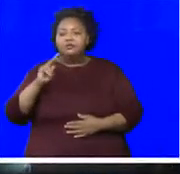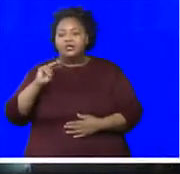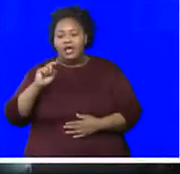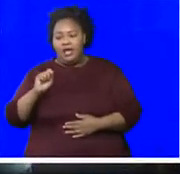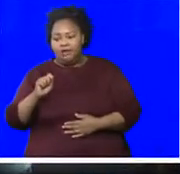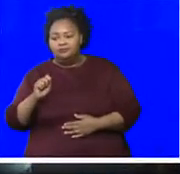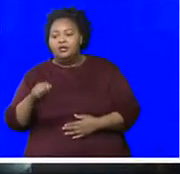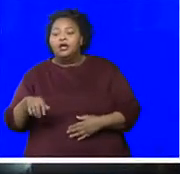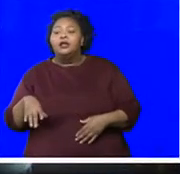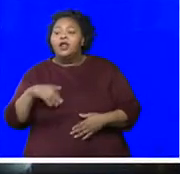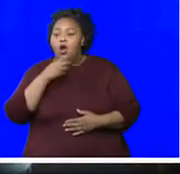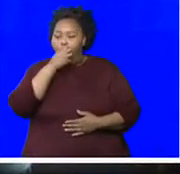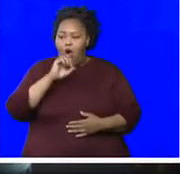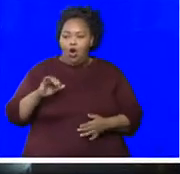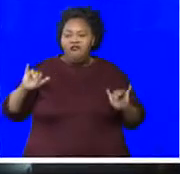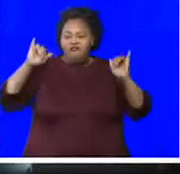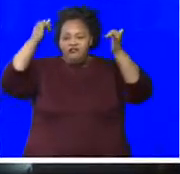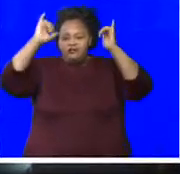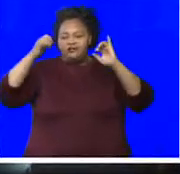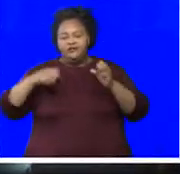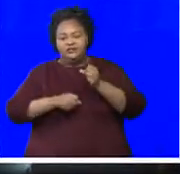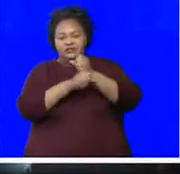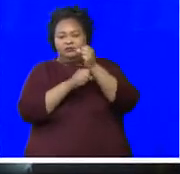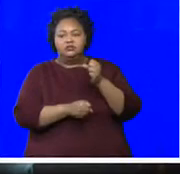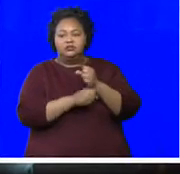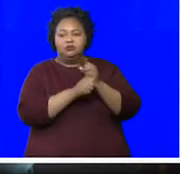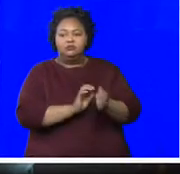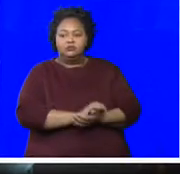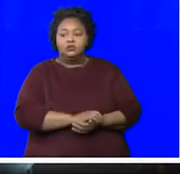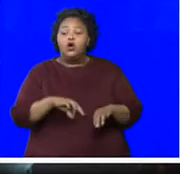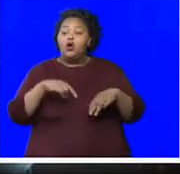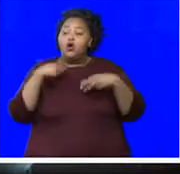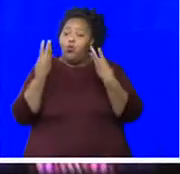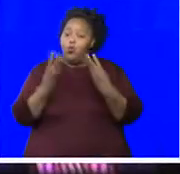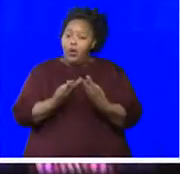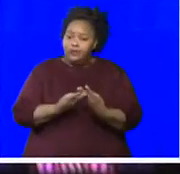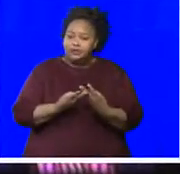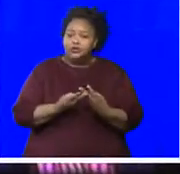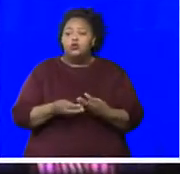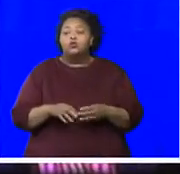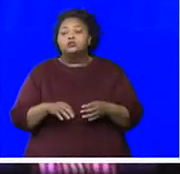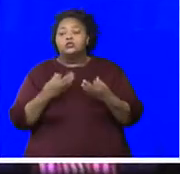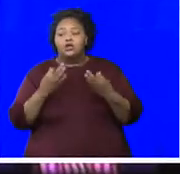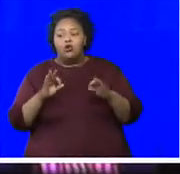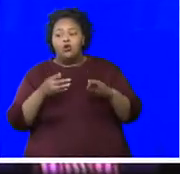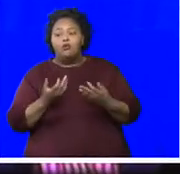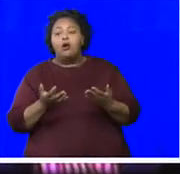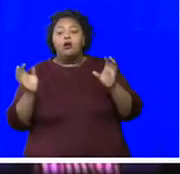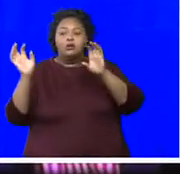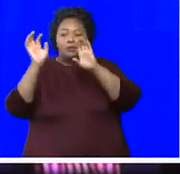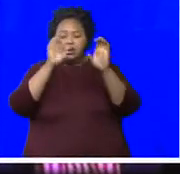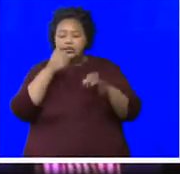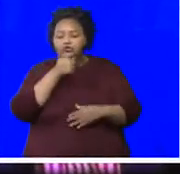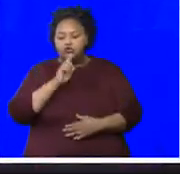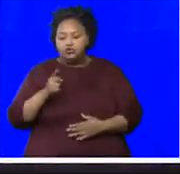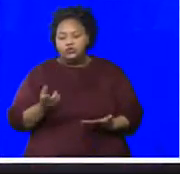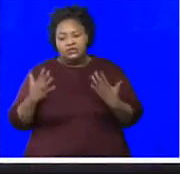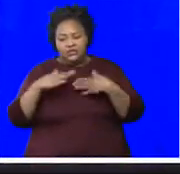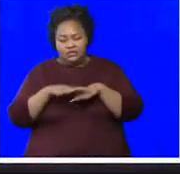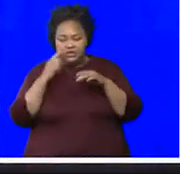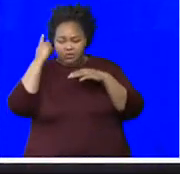Indlela lihamba embili kumaketha noma kuthengisa umqulo omhlaba wonke kuletinsuku kusebenzisa emakhasi